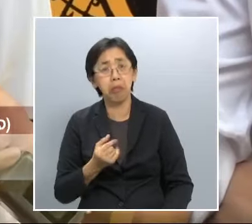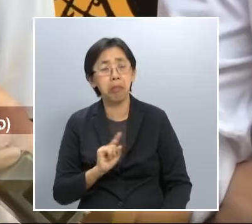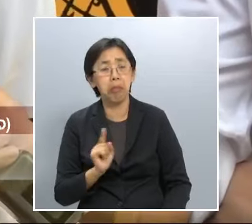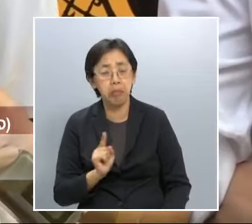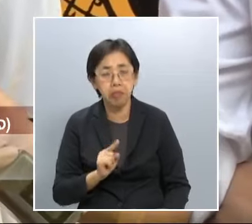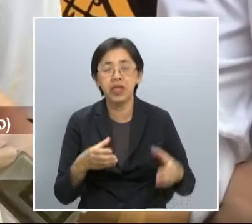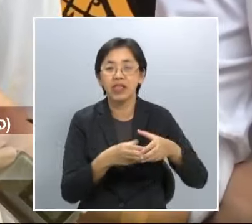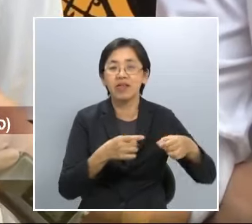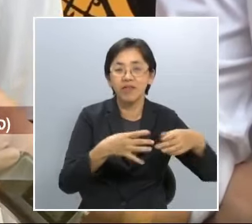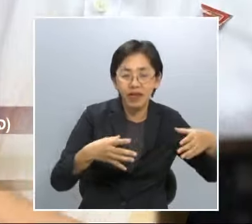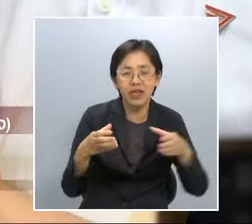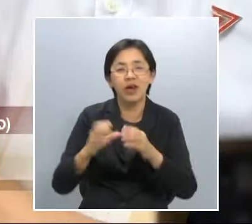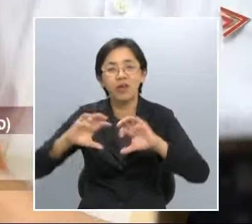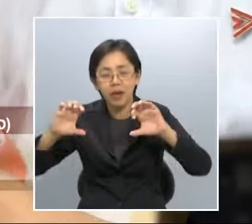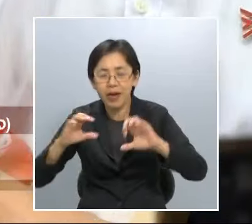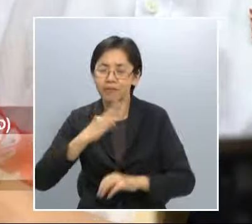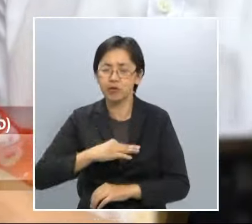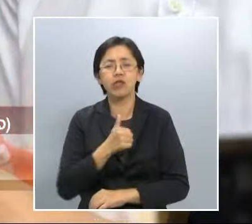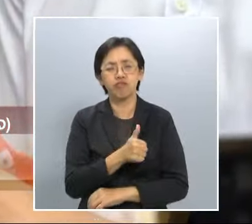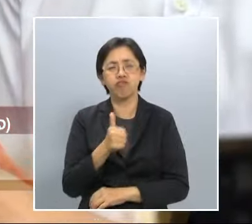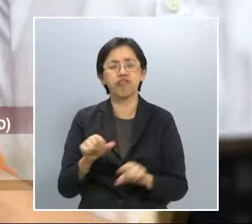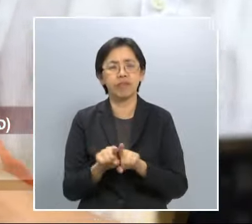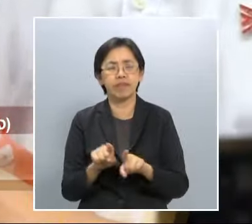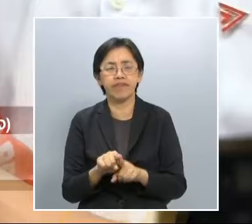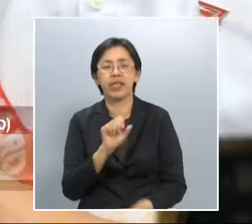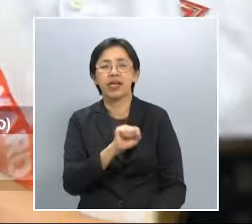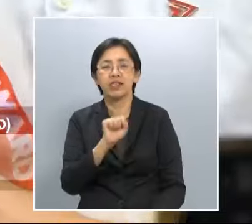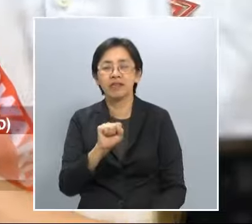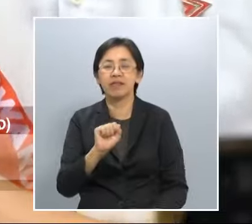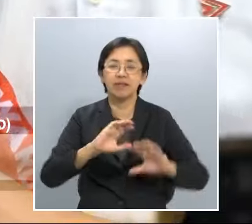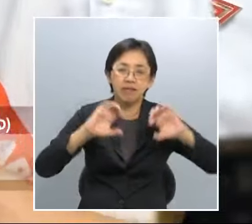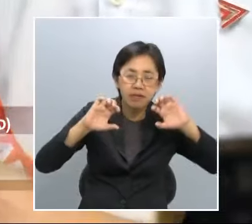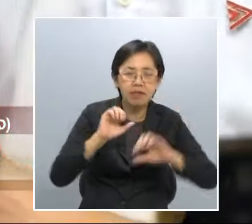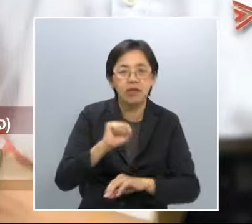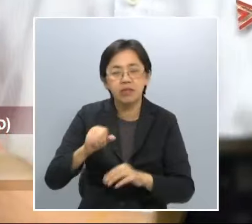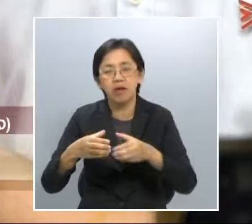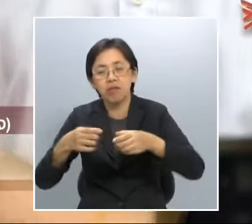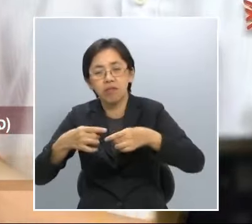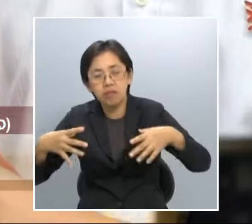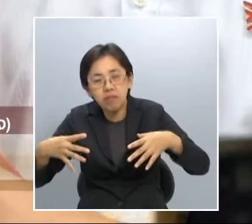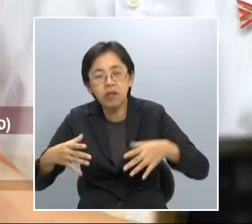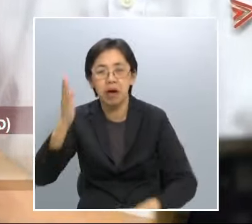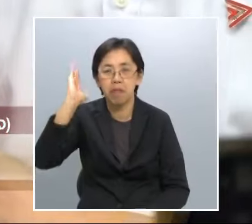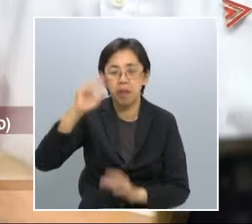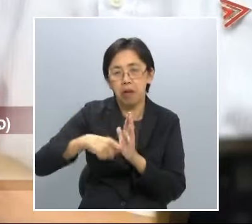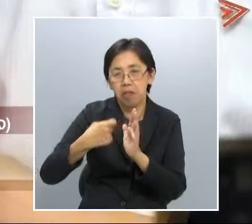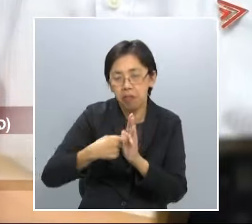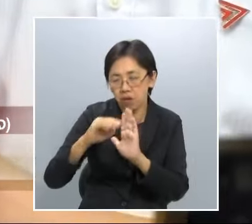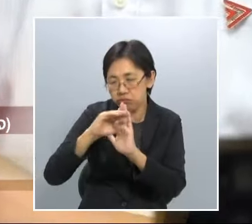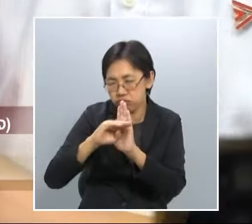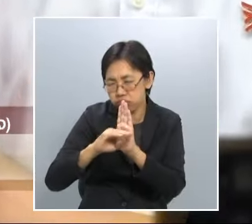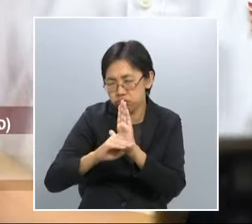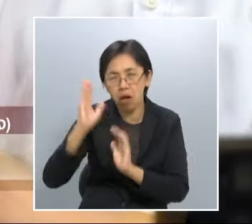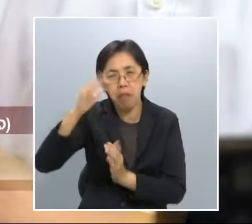ค้านรัฐบาลด้วยหมายถึงสสสามารถจะอภิปรายกันด้วยเหตุผลเนื้อหาสาระถ